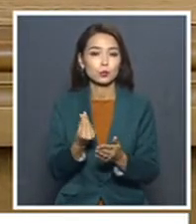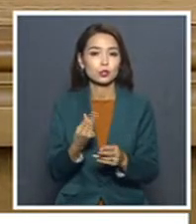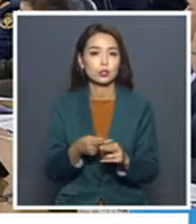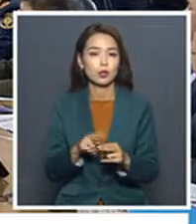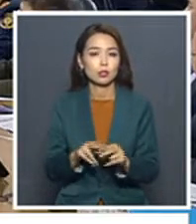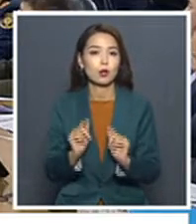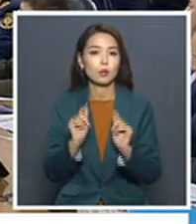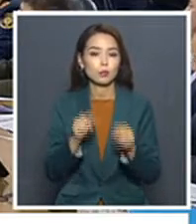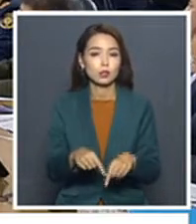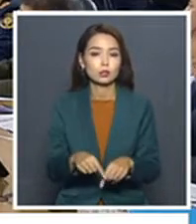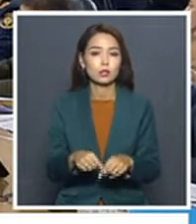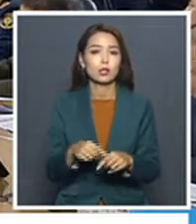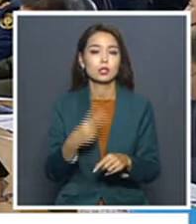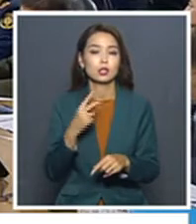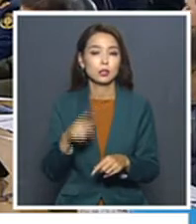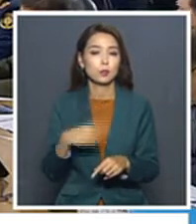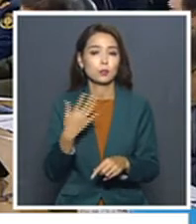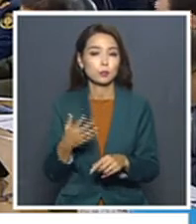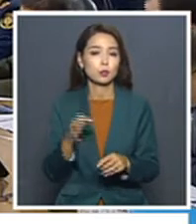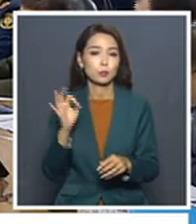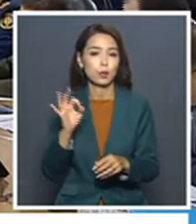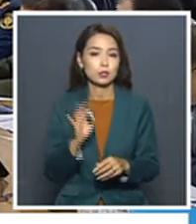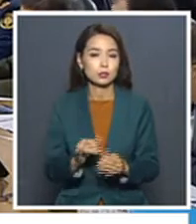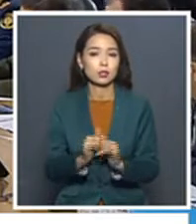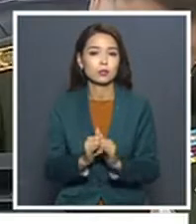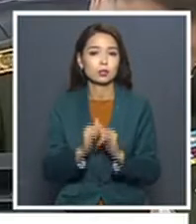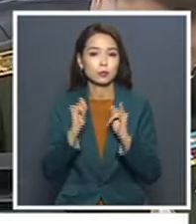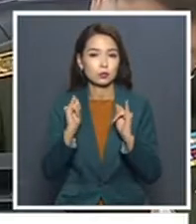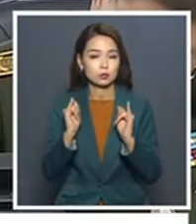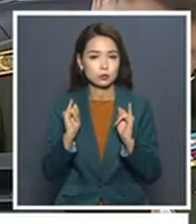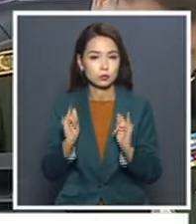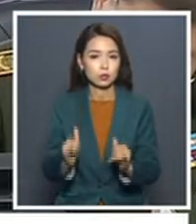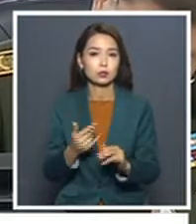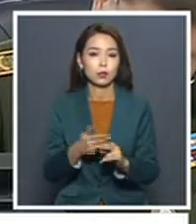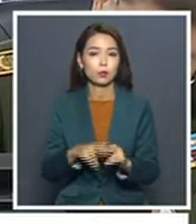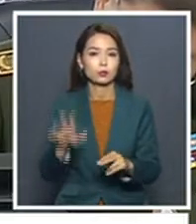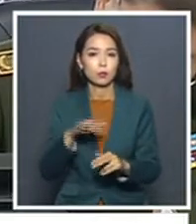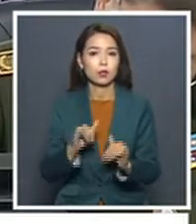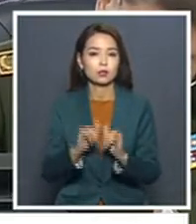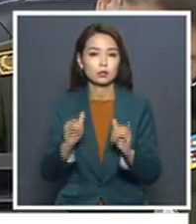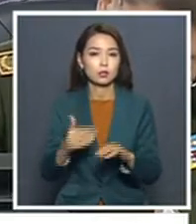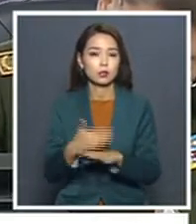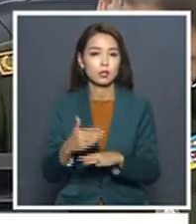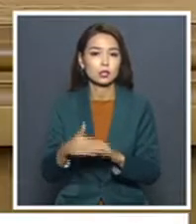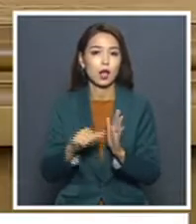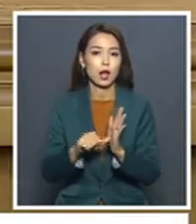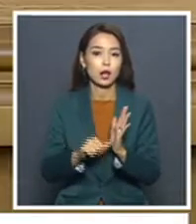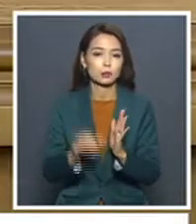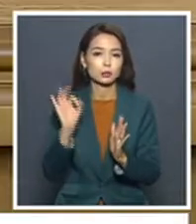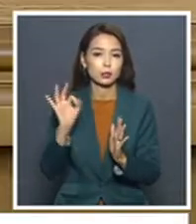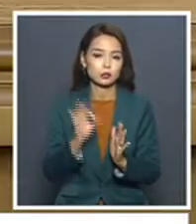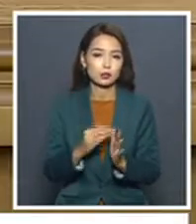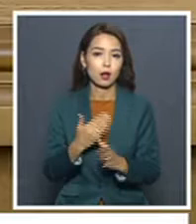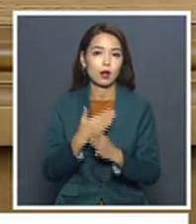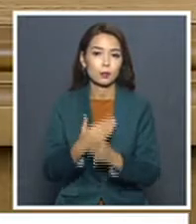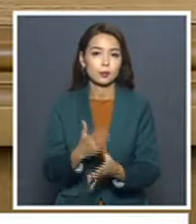түсімнің 20%-дан астамын және банктер беретін несиенің 60%-ын қамтамасыз етіп